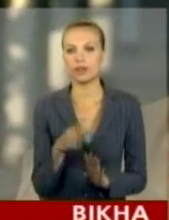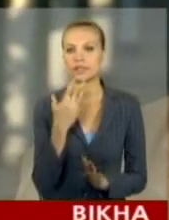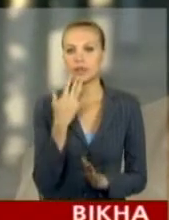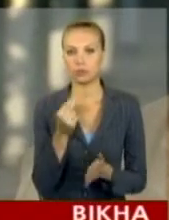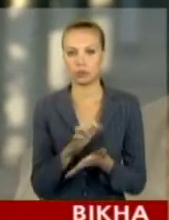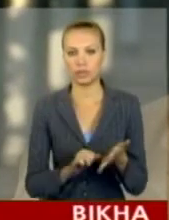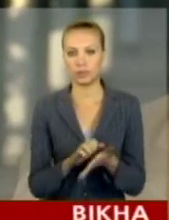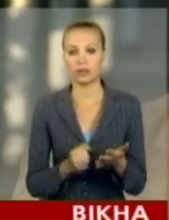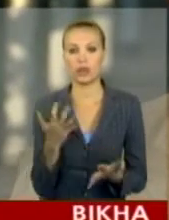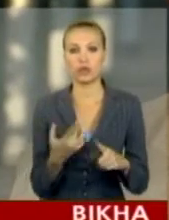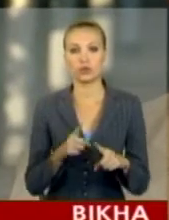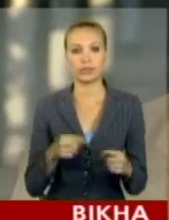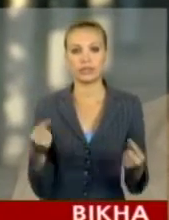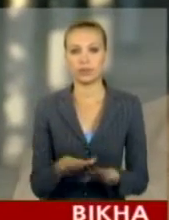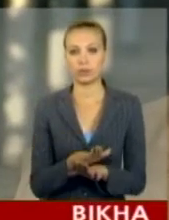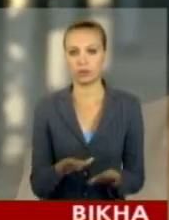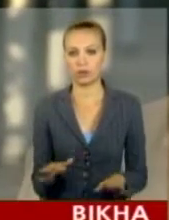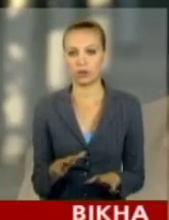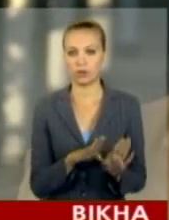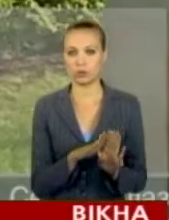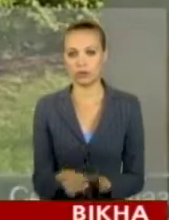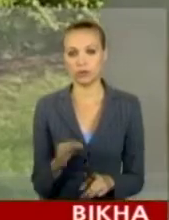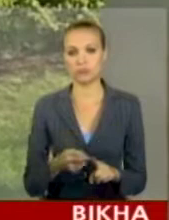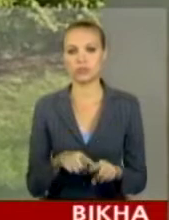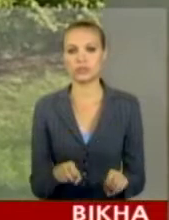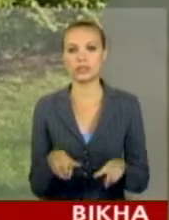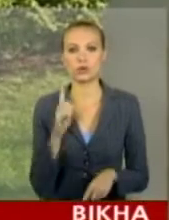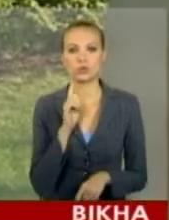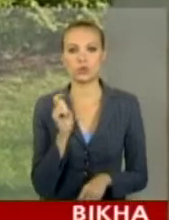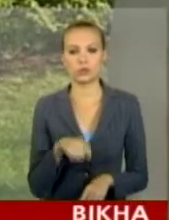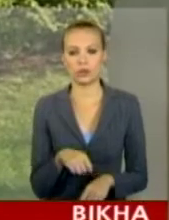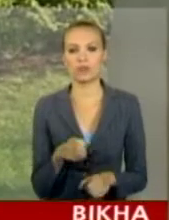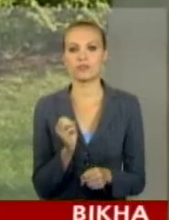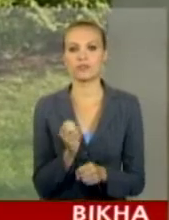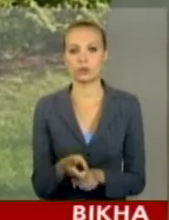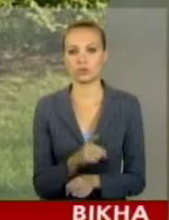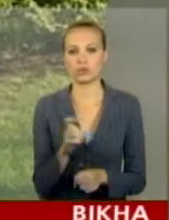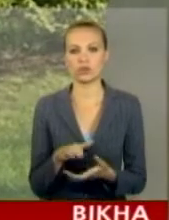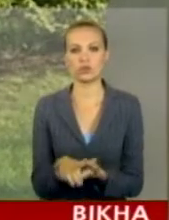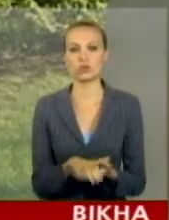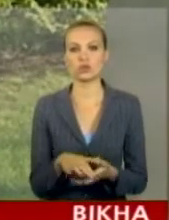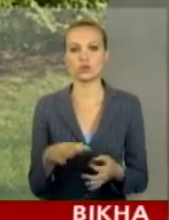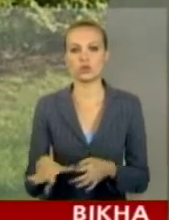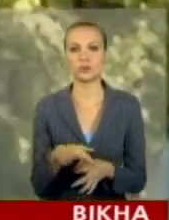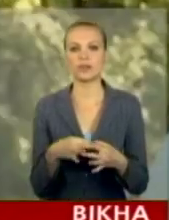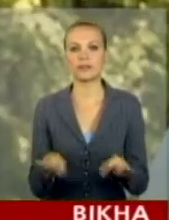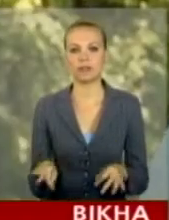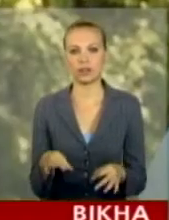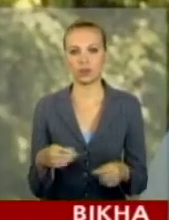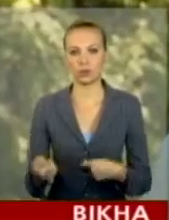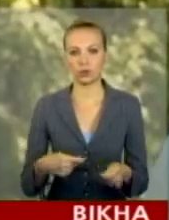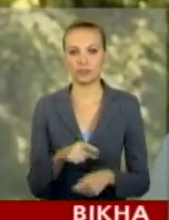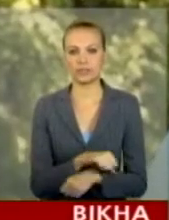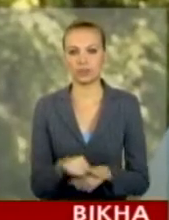імпортні мита. А якщо ті не відповідатимуть стандартам, то це загрожує Україні вилученням із зони вільної торгівлі з митною